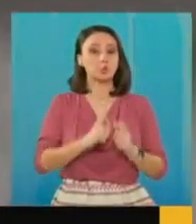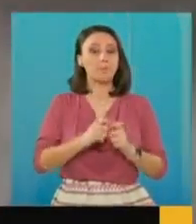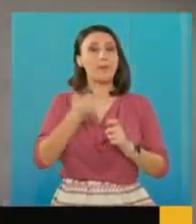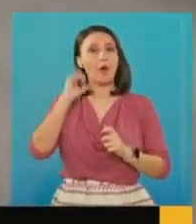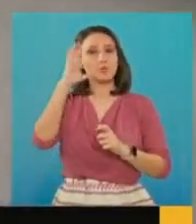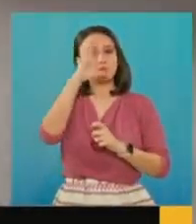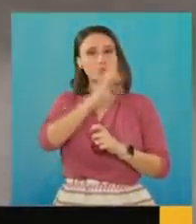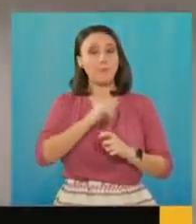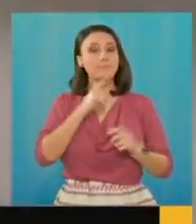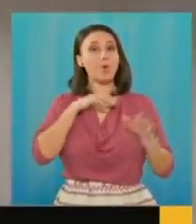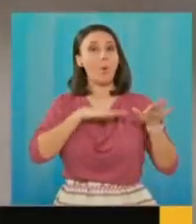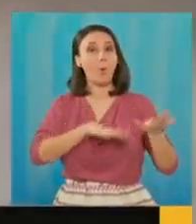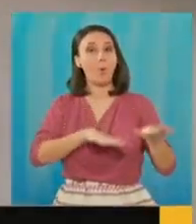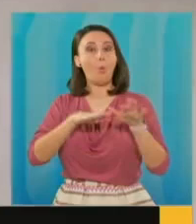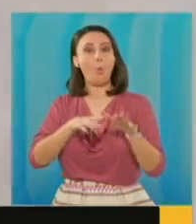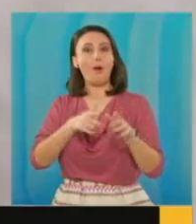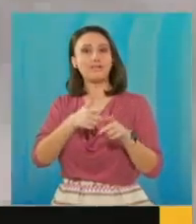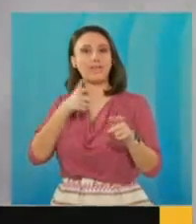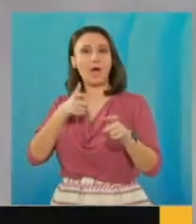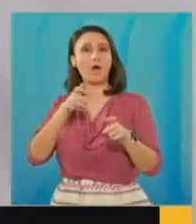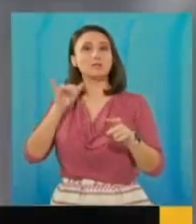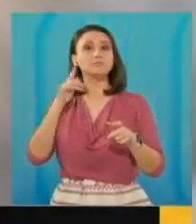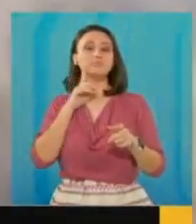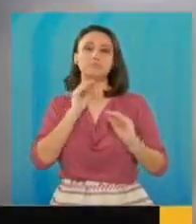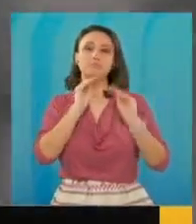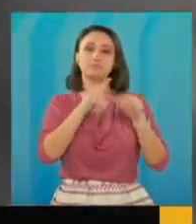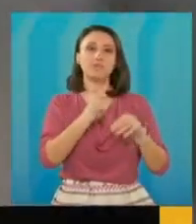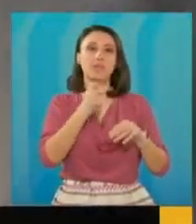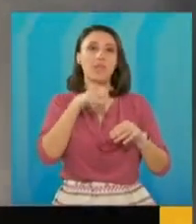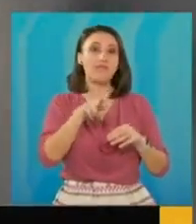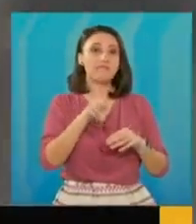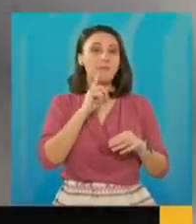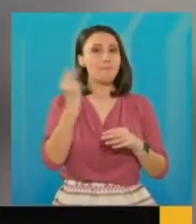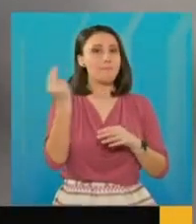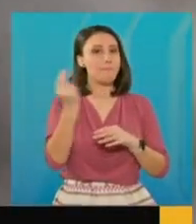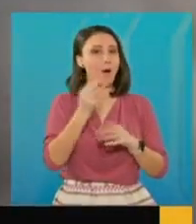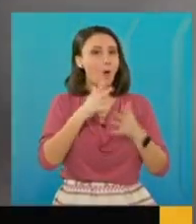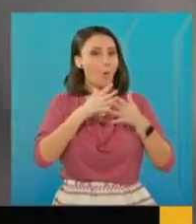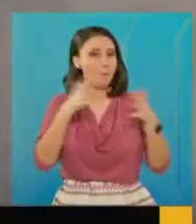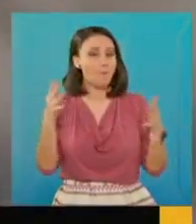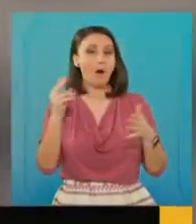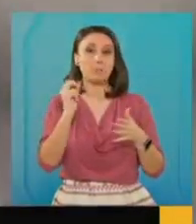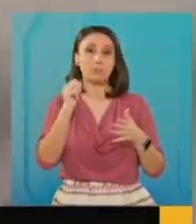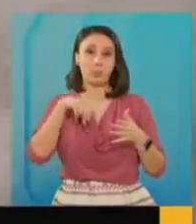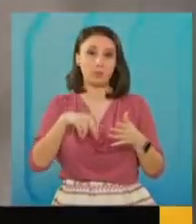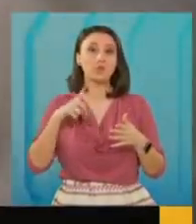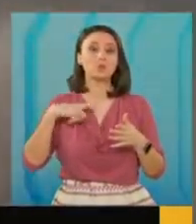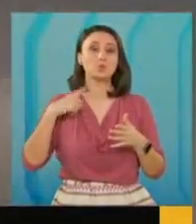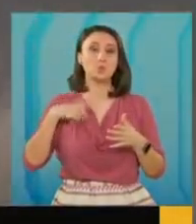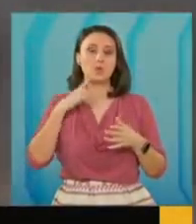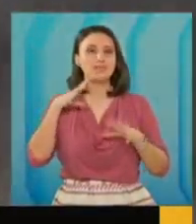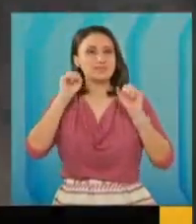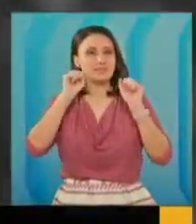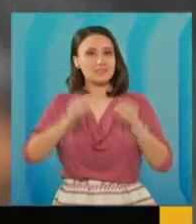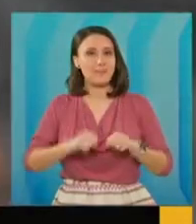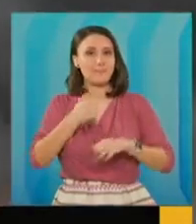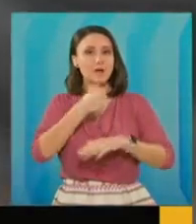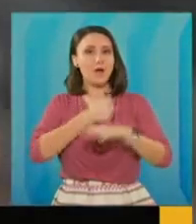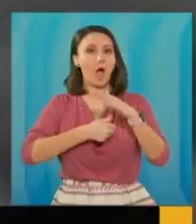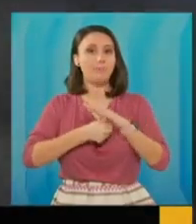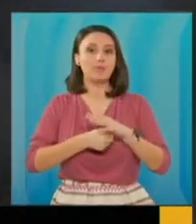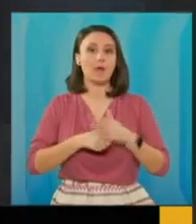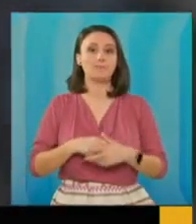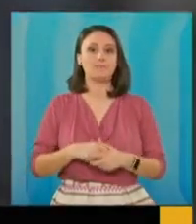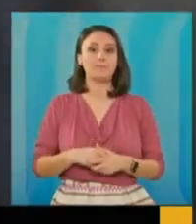de tancuri se îndrepta spre Kiev. Planurile mărețe ale lui Vladimir Putin sunt de a lua în stăpânire capitala. În Mariupol, oamenii sunt